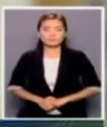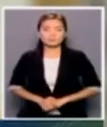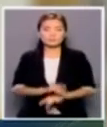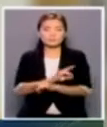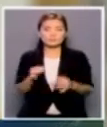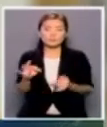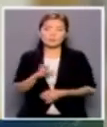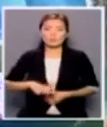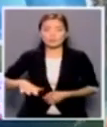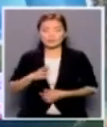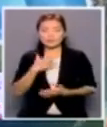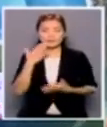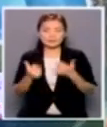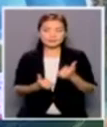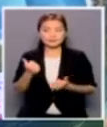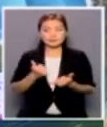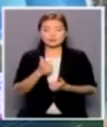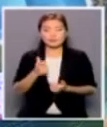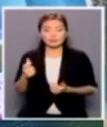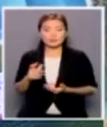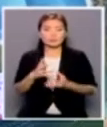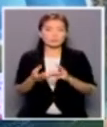Айта кетейік, облыста Құранды тегіс жаттаған адам